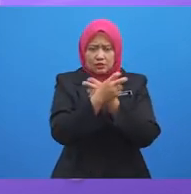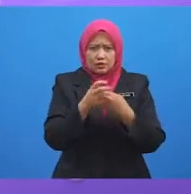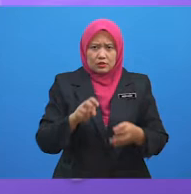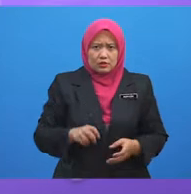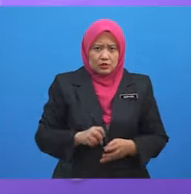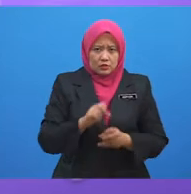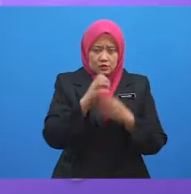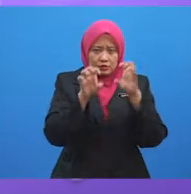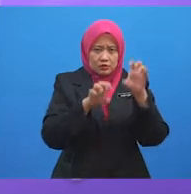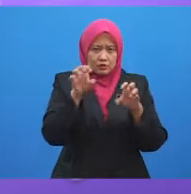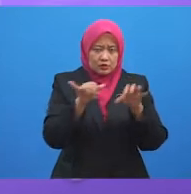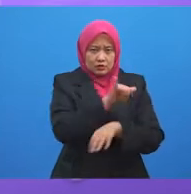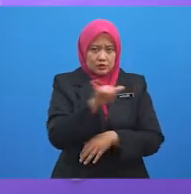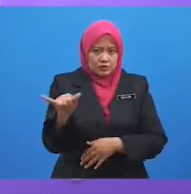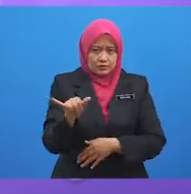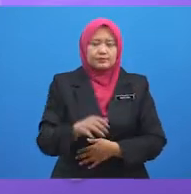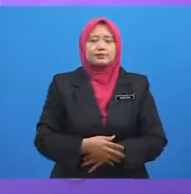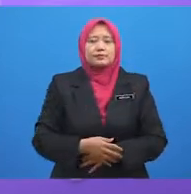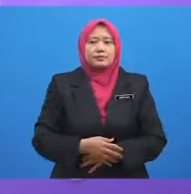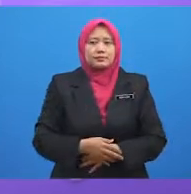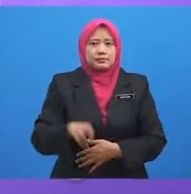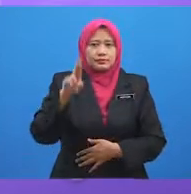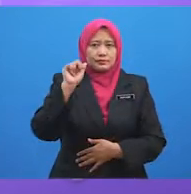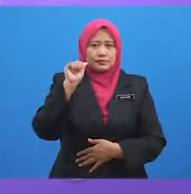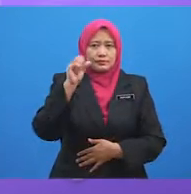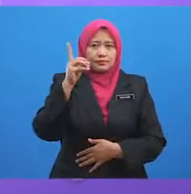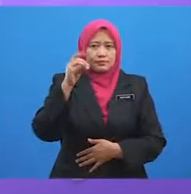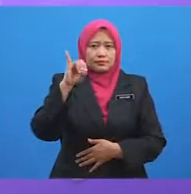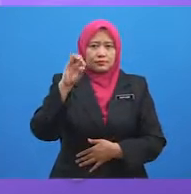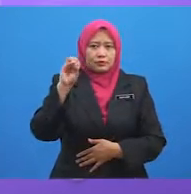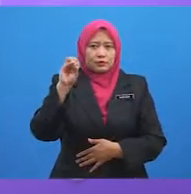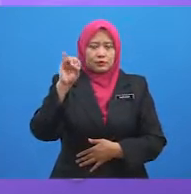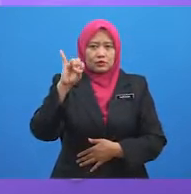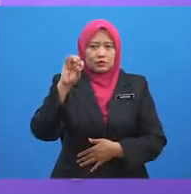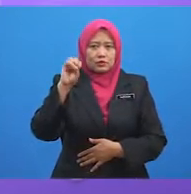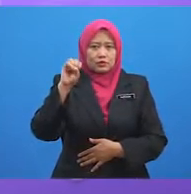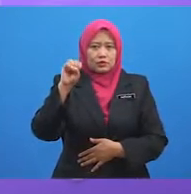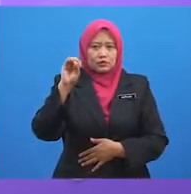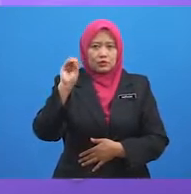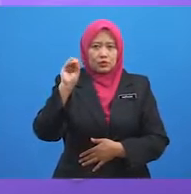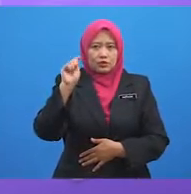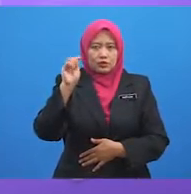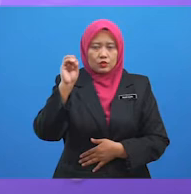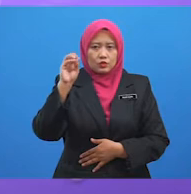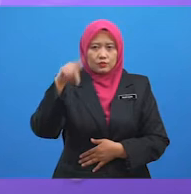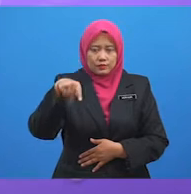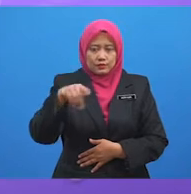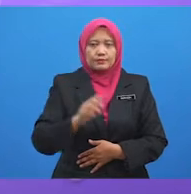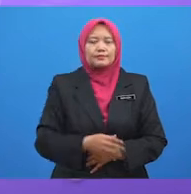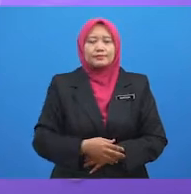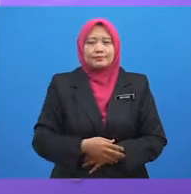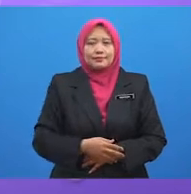radioisotop? Cikgu beri 15 saat untuk murid-murid menjawab soalan ini.